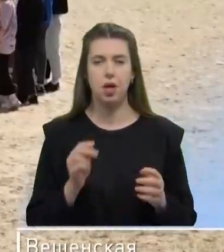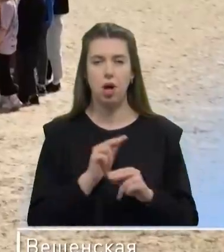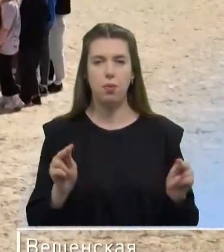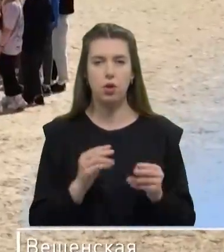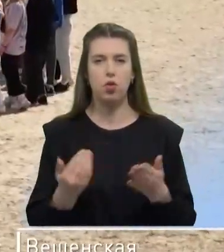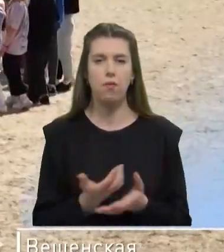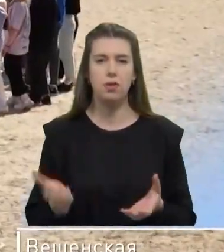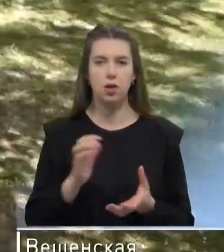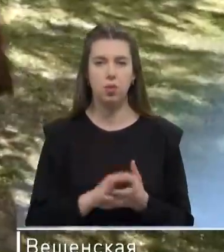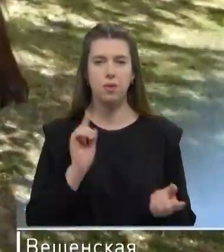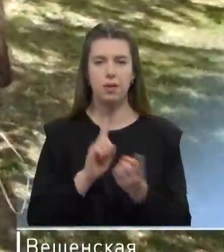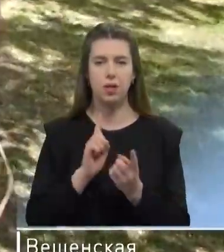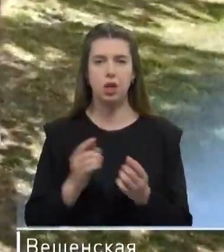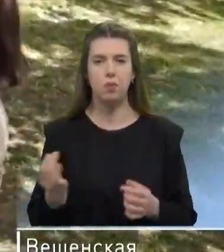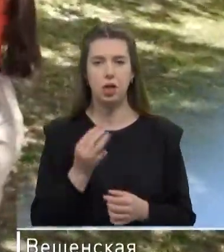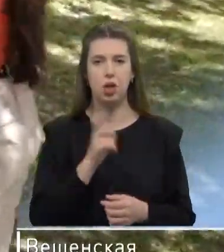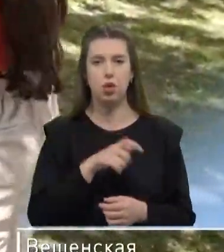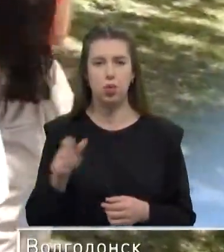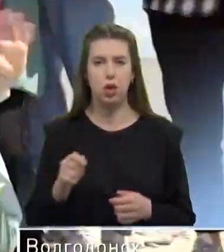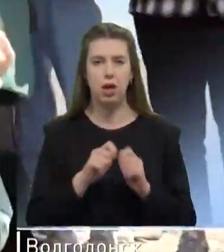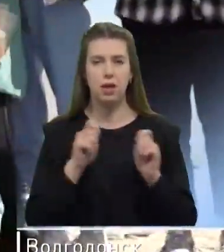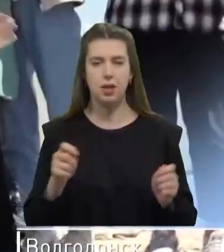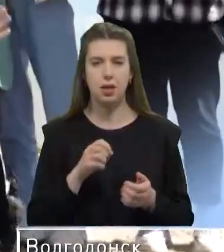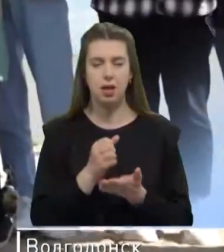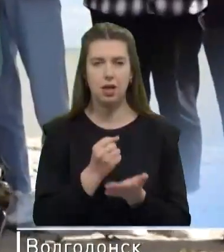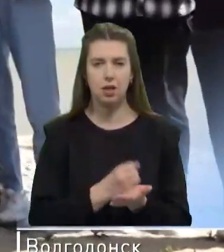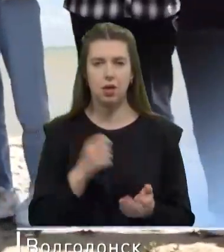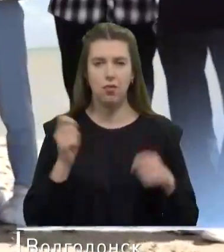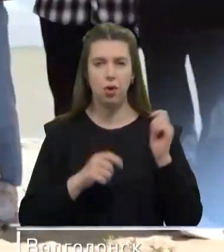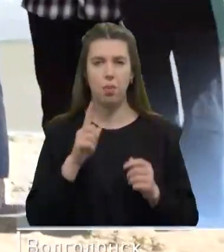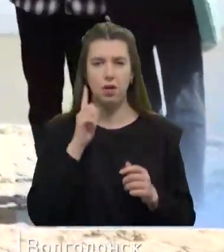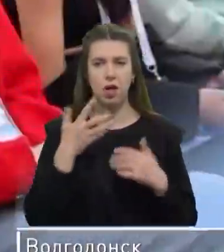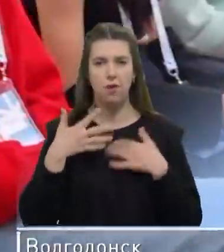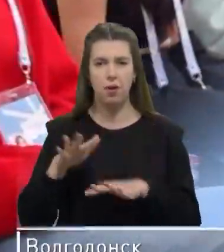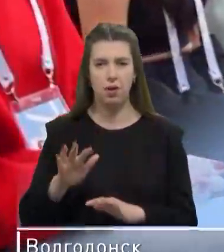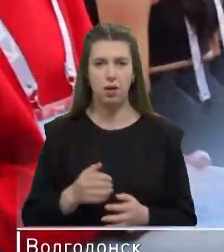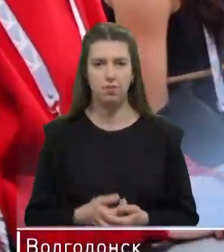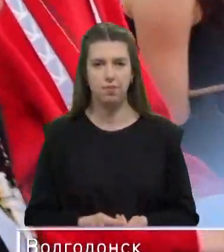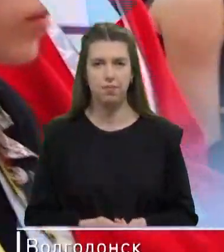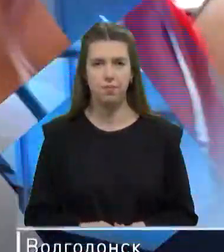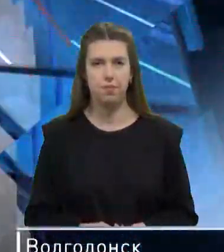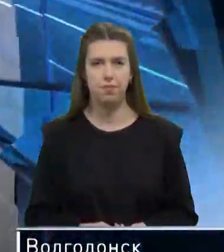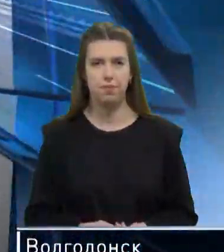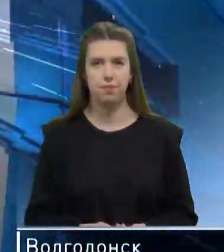Обучение, новые знакомства и встречи с интересными людьми. Открытая регистрация на форум «Молодая волна».